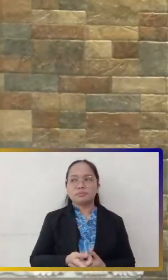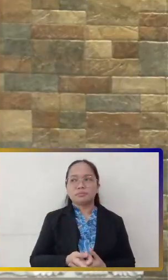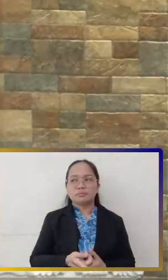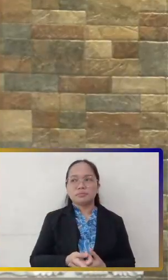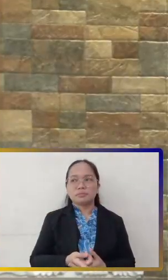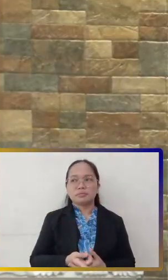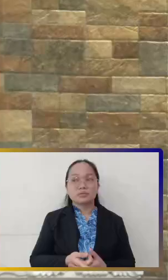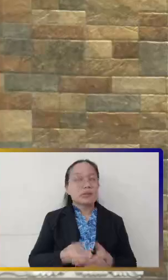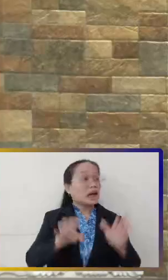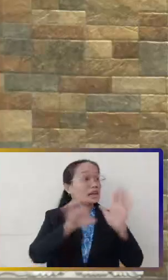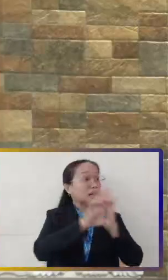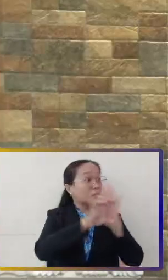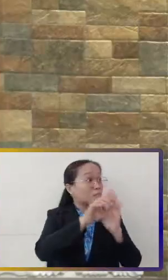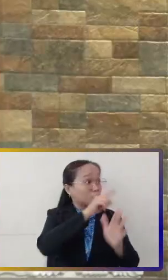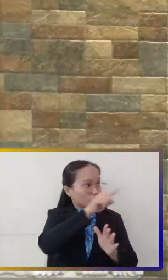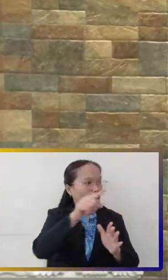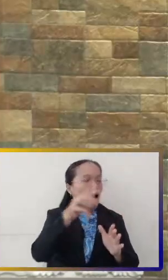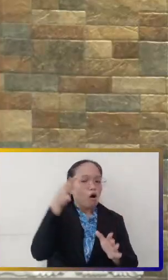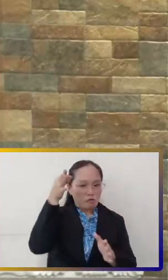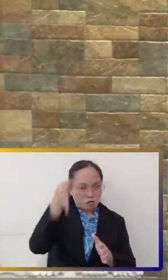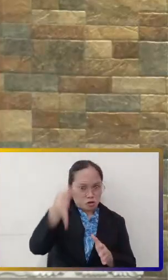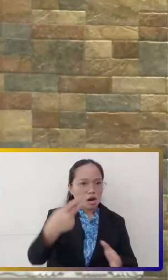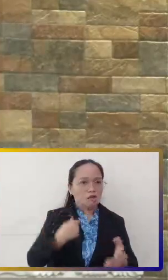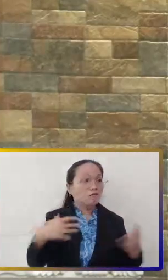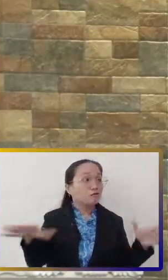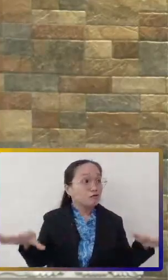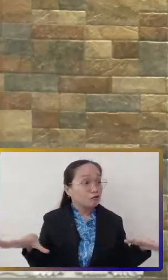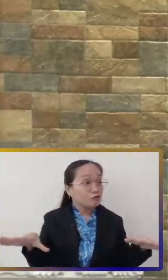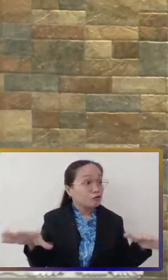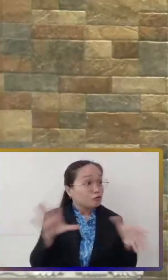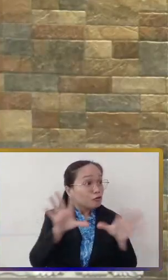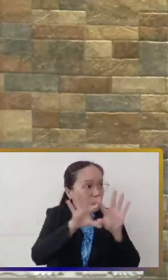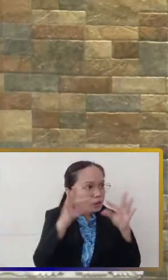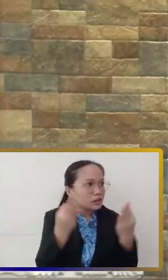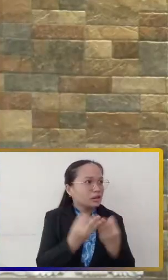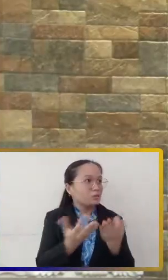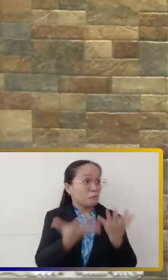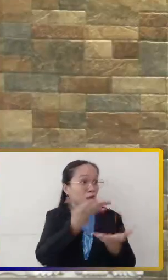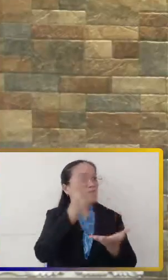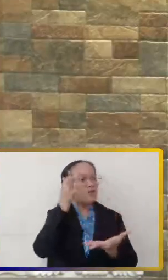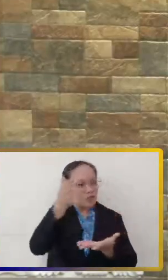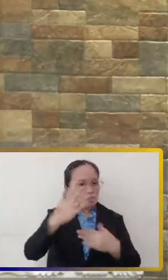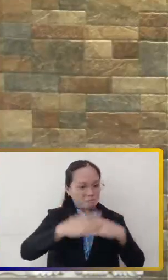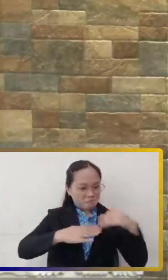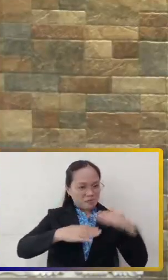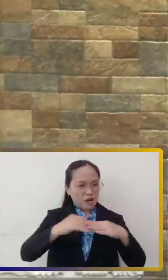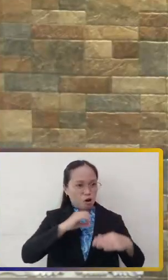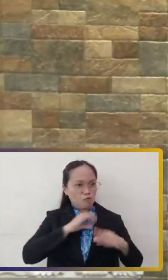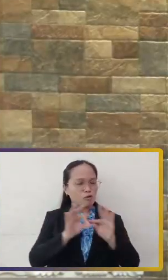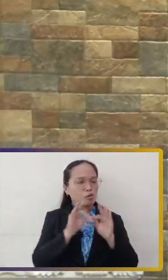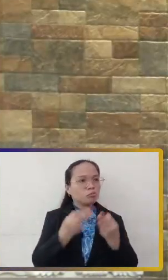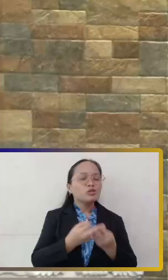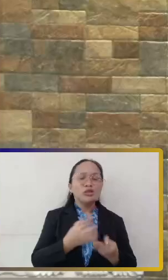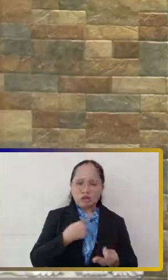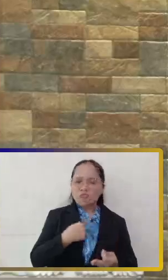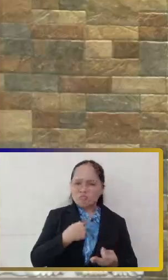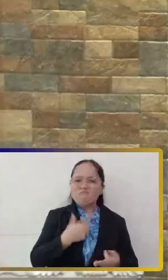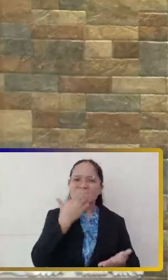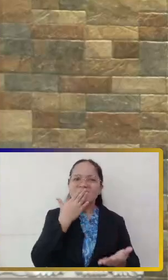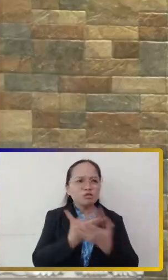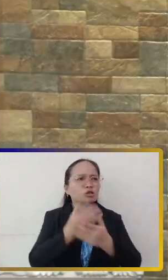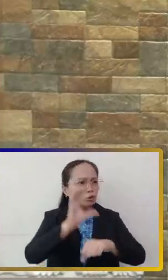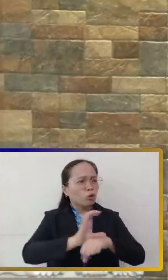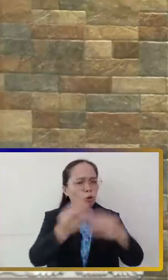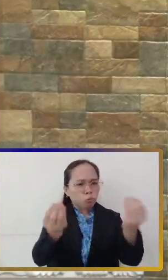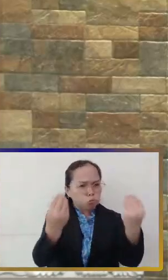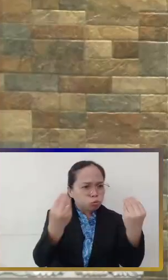For example, sa pagpapamilya, kapatid. Sa pagpapamilya, gustong-gusto mo tinuturo sa church. Gustong-gusto mo alam mo